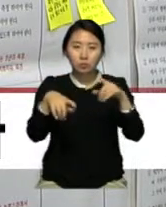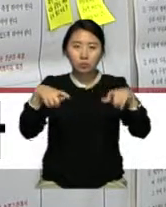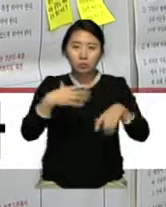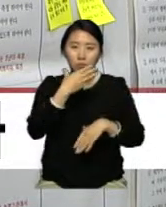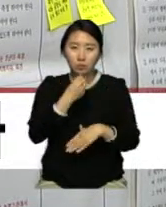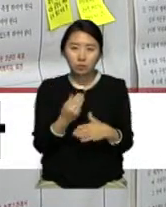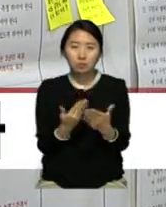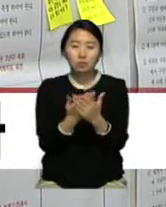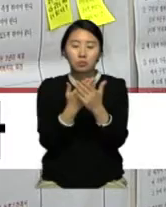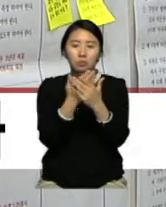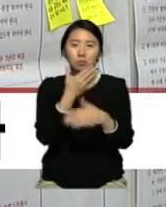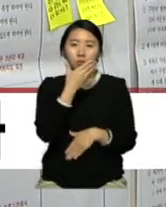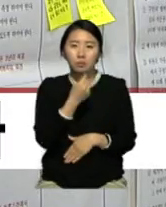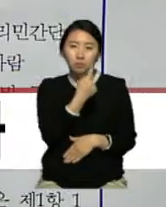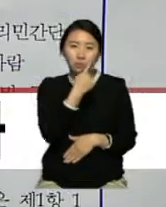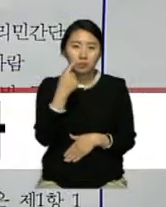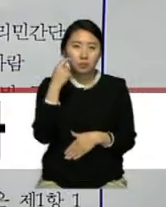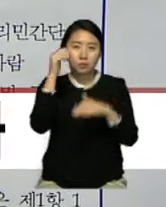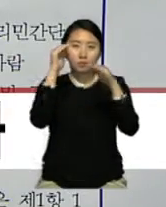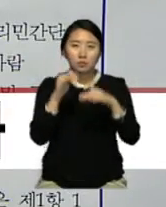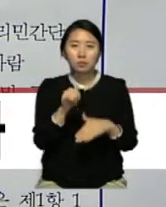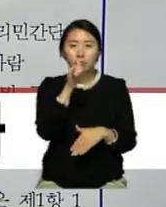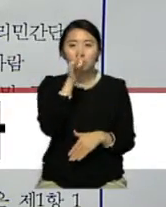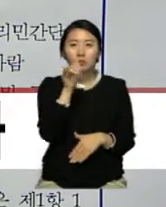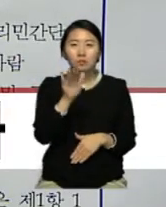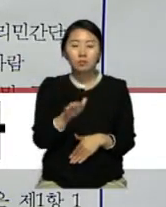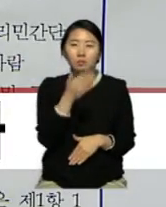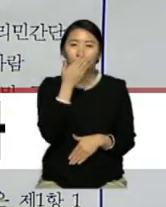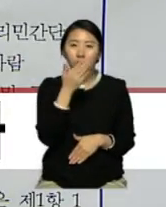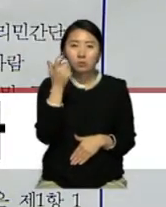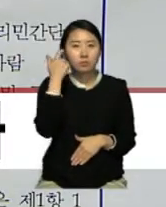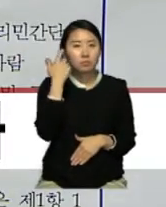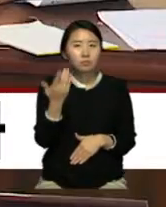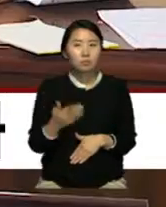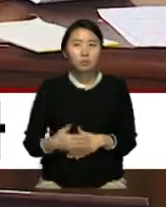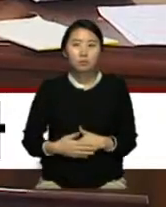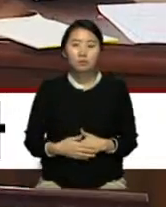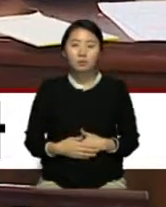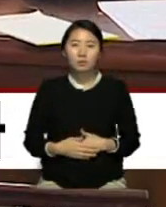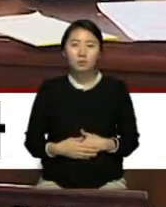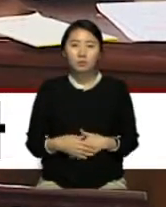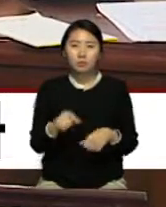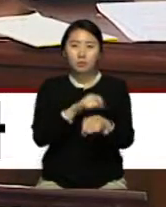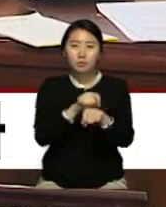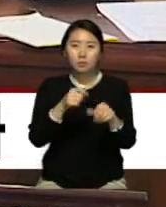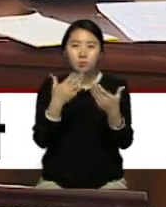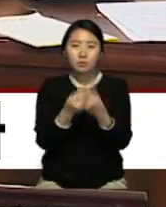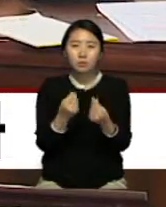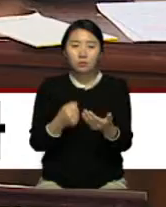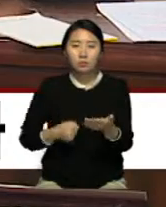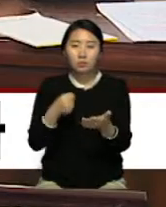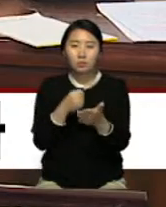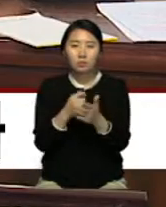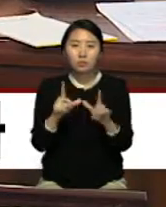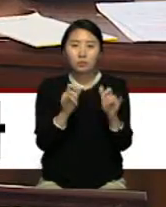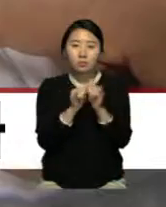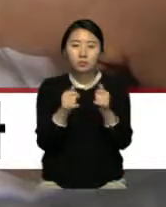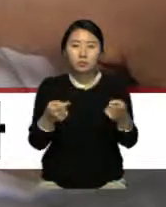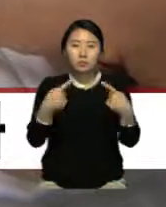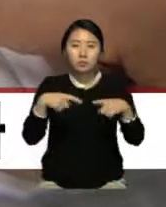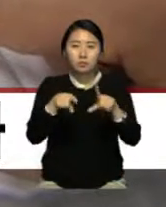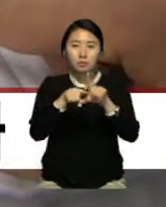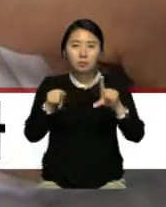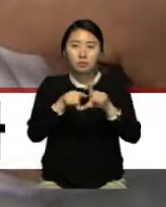행복지수를 개발하고 행복을 보장한다는 내용이 있는데 이게 가능하냐는 것입니다. 특히 조례에 규정된 주민 참여 범위를